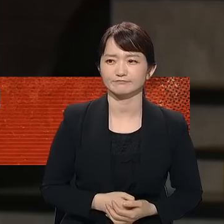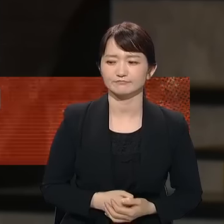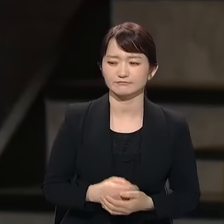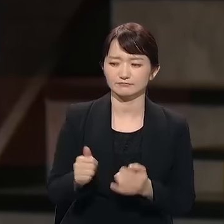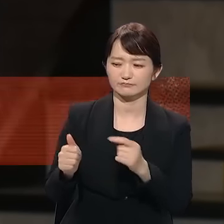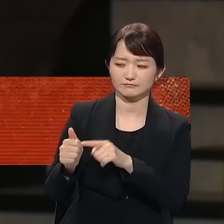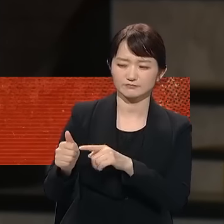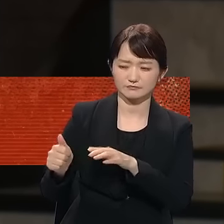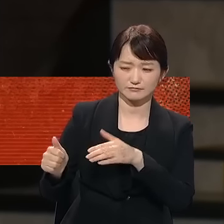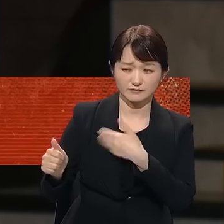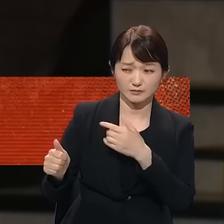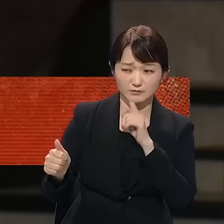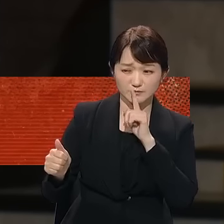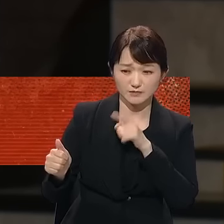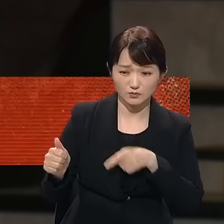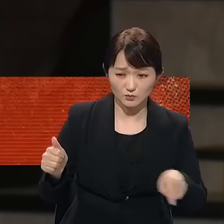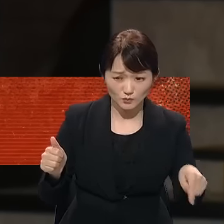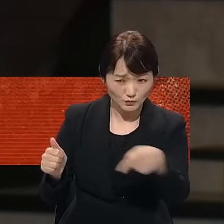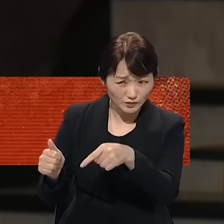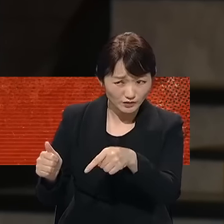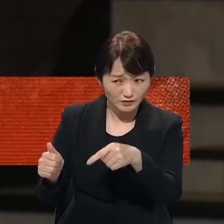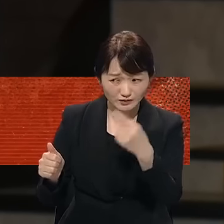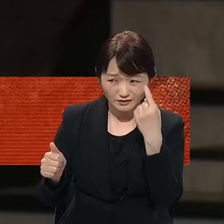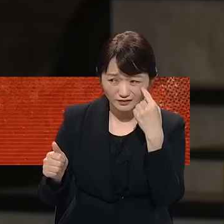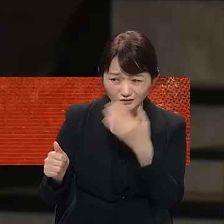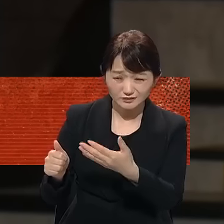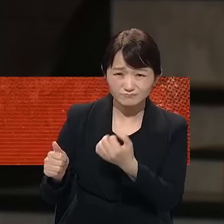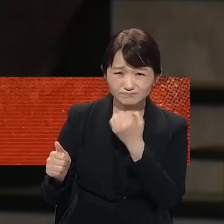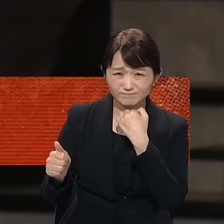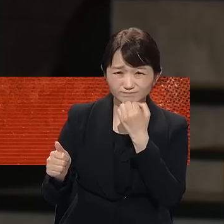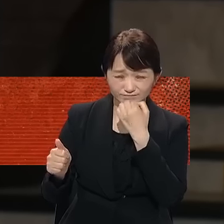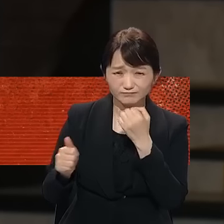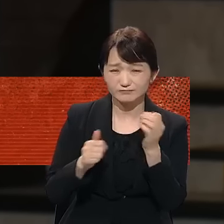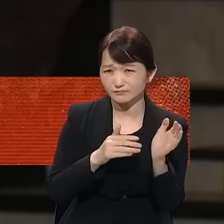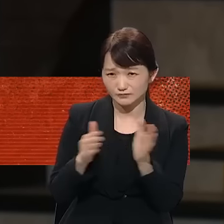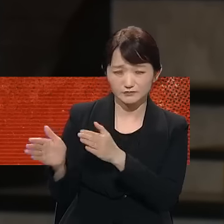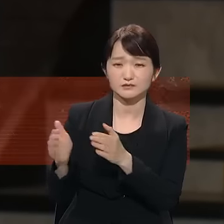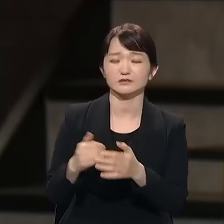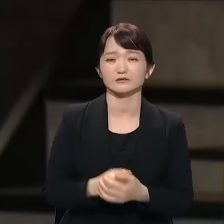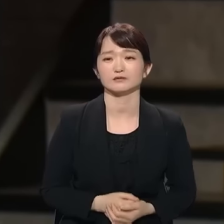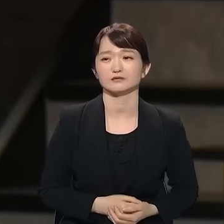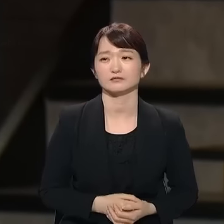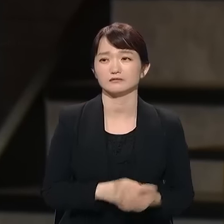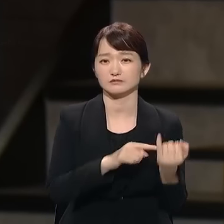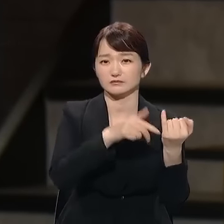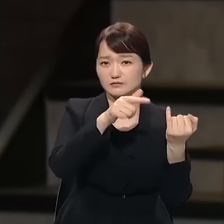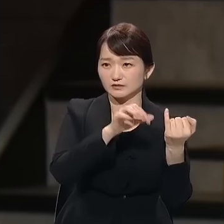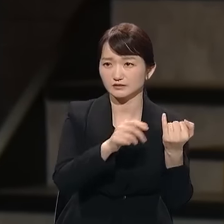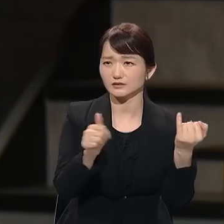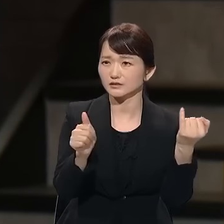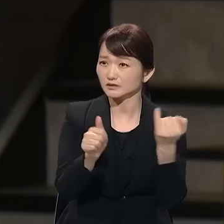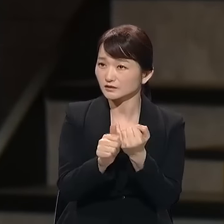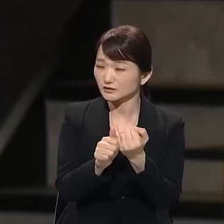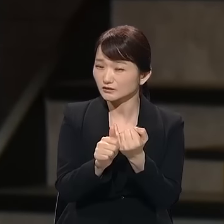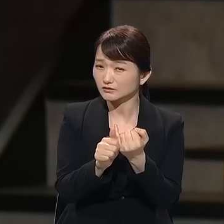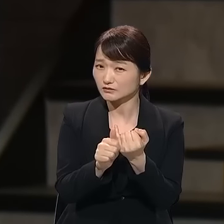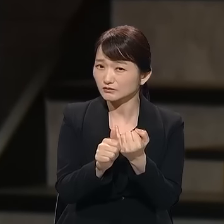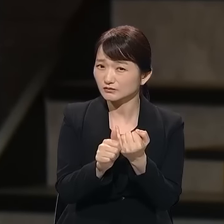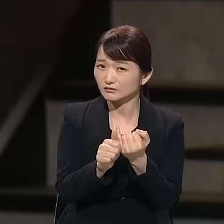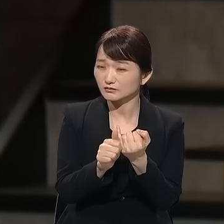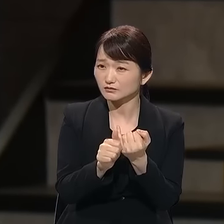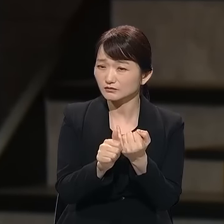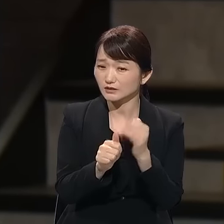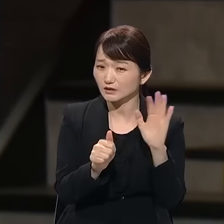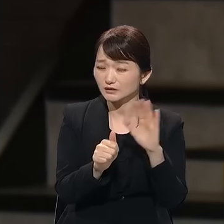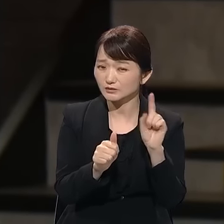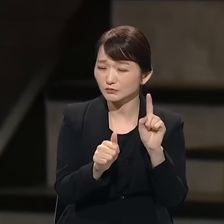피우겠다는 얘기를 돌려서 하는 건 아니지 이러면서 이제 웃고 넘어갔어요 그리고이 정신은 결혼을 안 했으면 모를까 결혼을 한